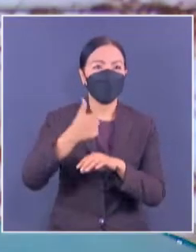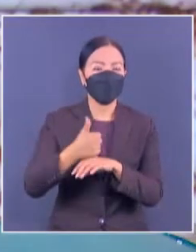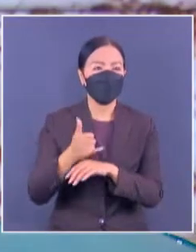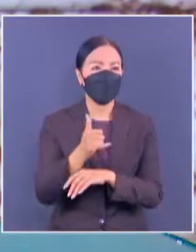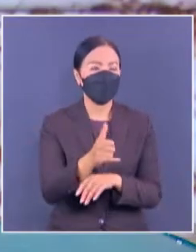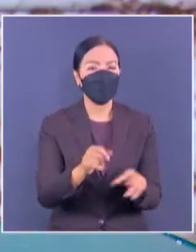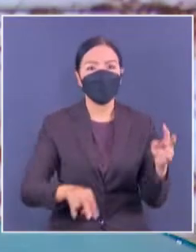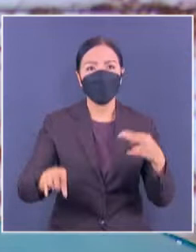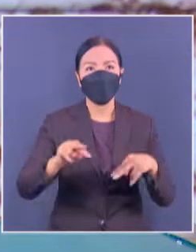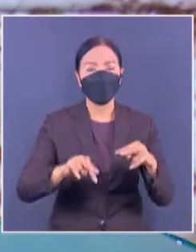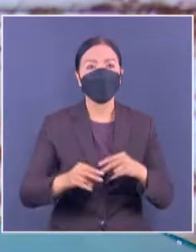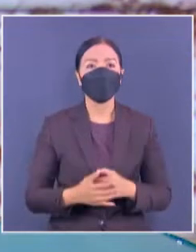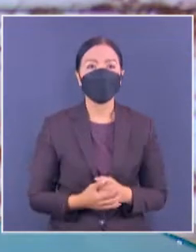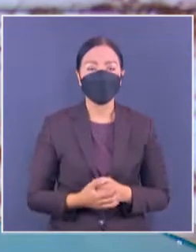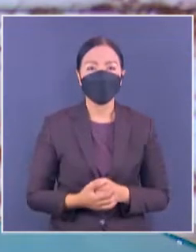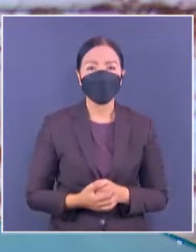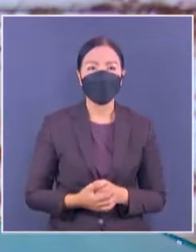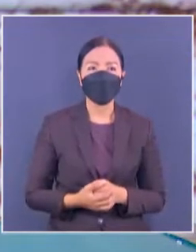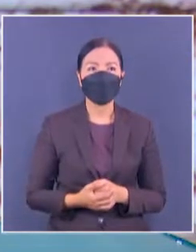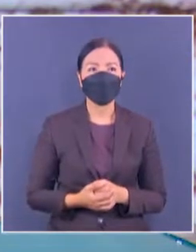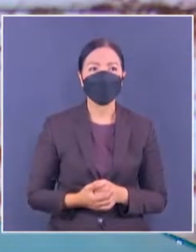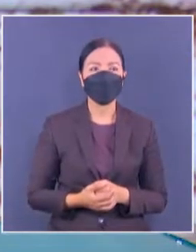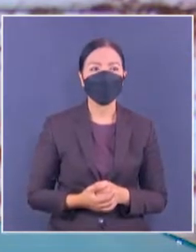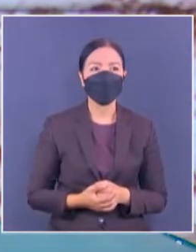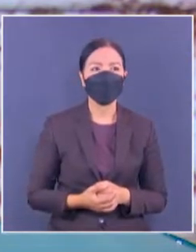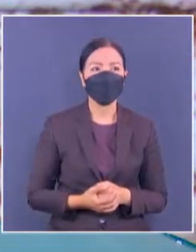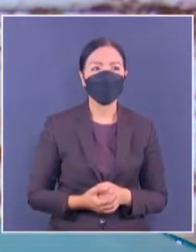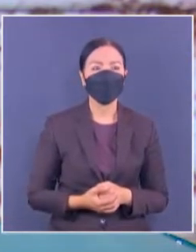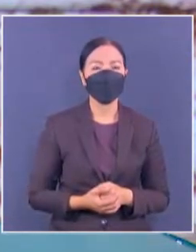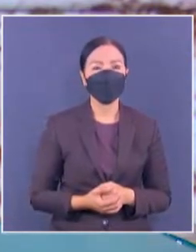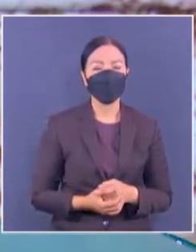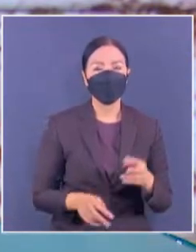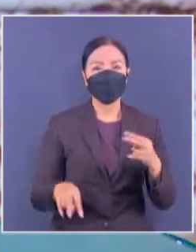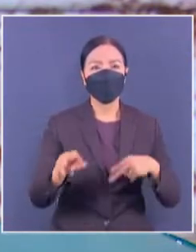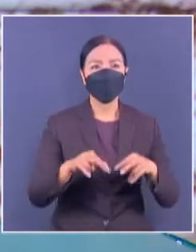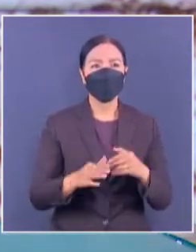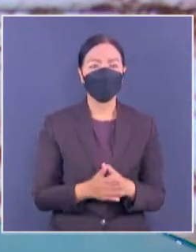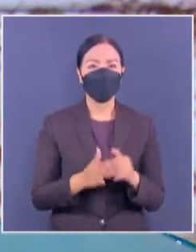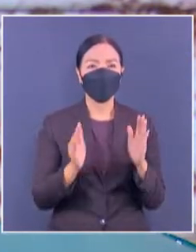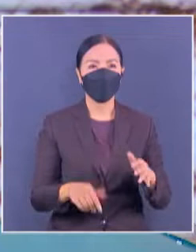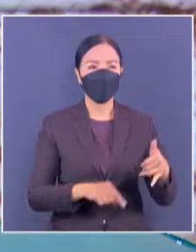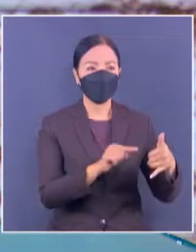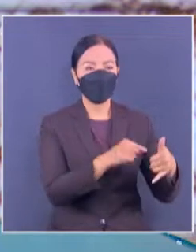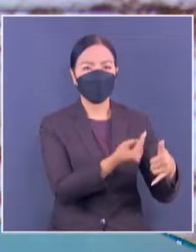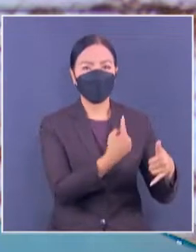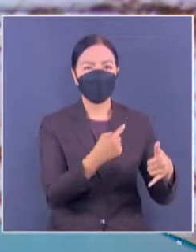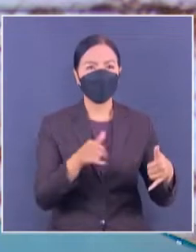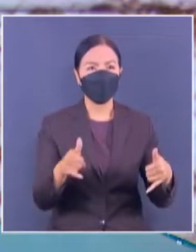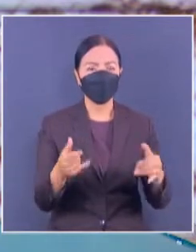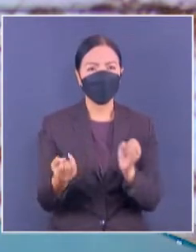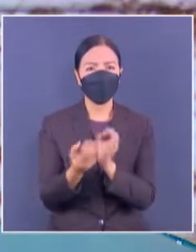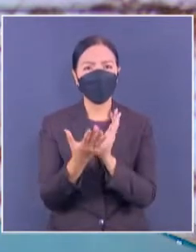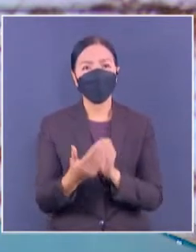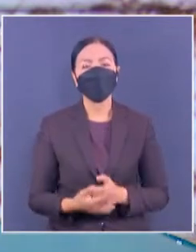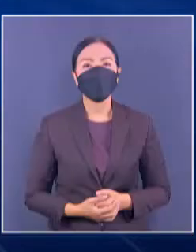ปรากฏว่าผู้ใหญ่บ้านลงพื้นที่ไปตรวจสอบดูเนี่ยกลับถูกนายทุนท่าทรายต่อว่าแล้วก็ทำร้ายร่